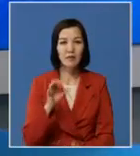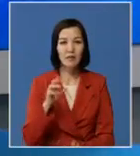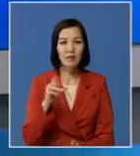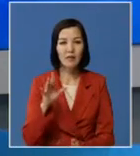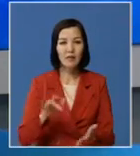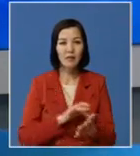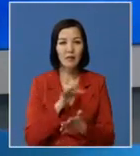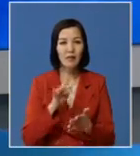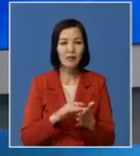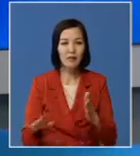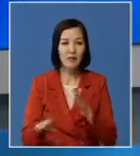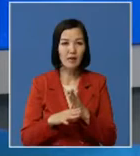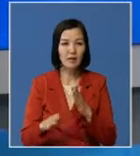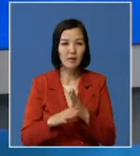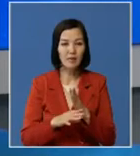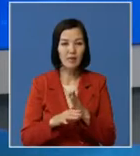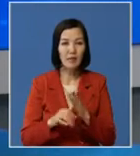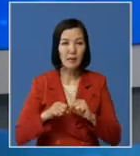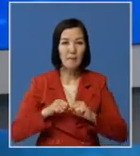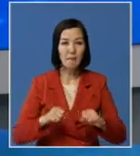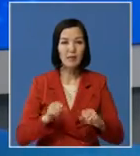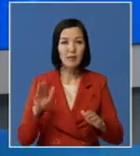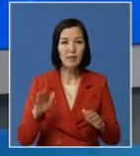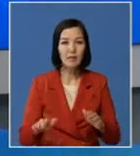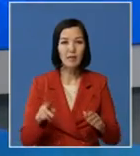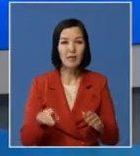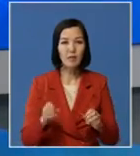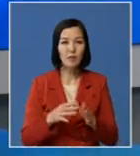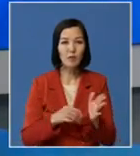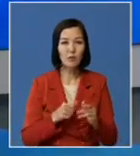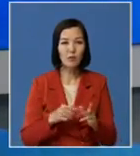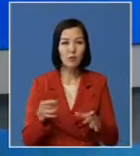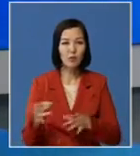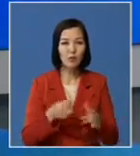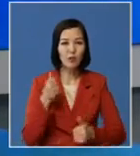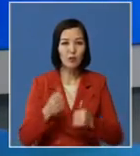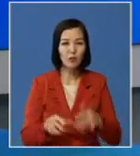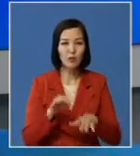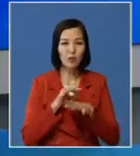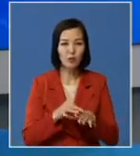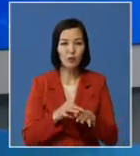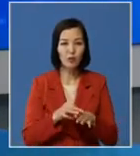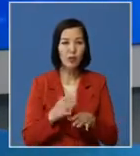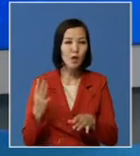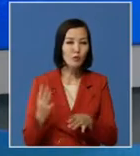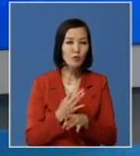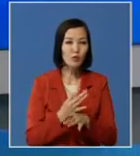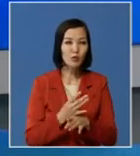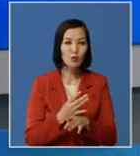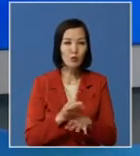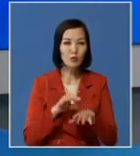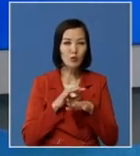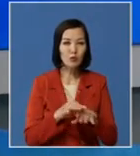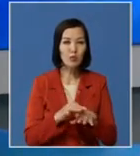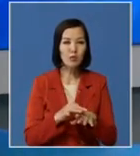Қаскелен қаласында Кёкушинкай-кан каратэден батыр бала 2019 ашық республикалық турнирі өтті. Осымен